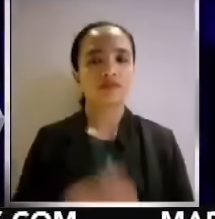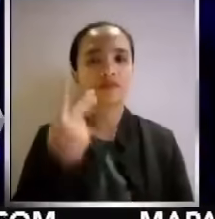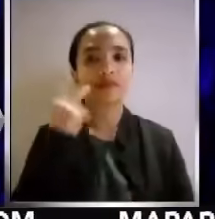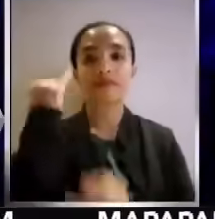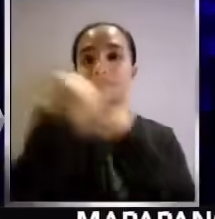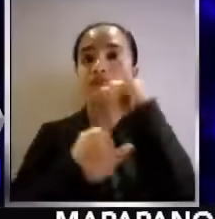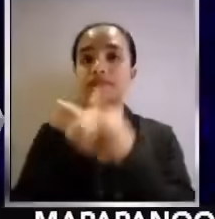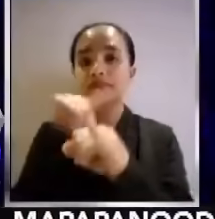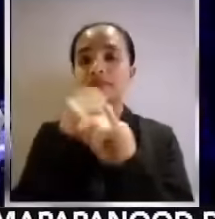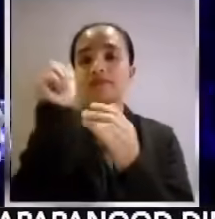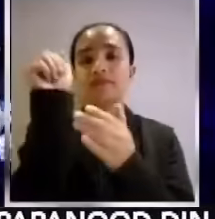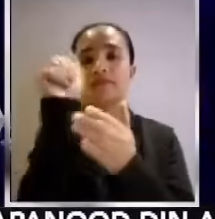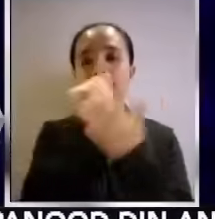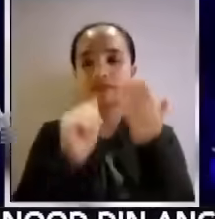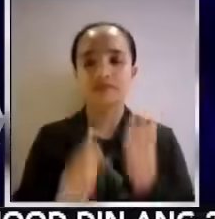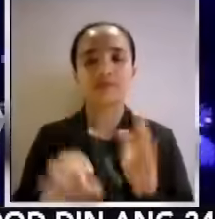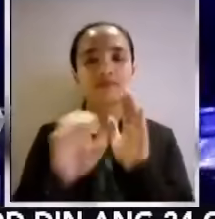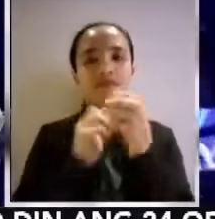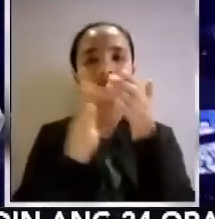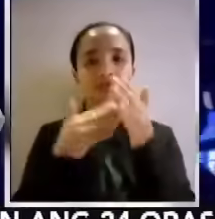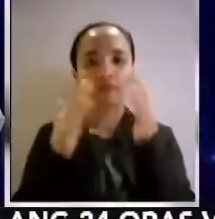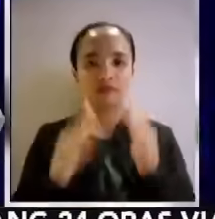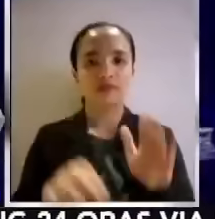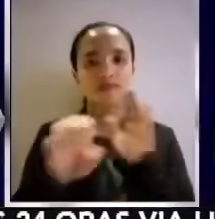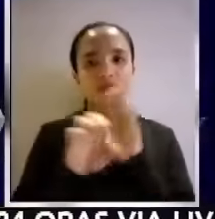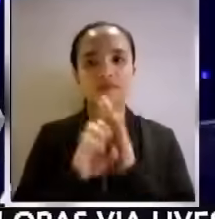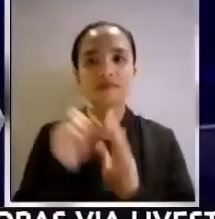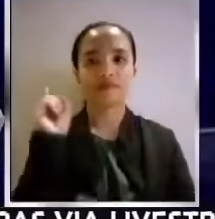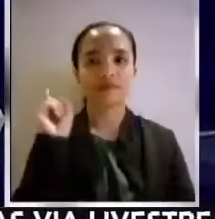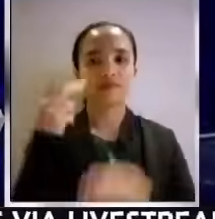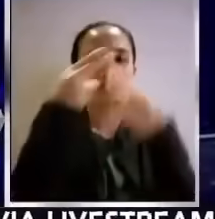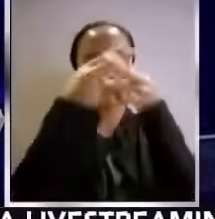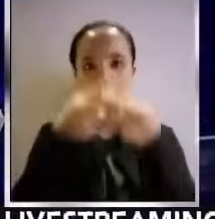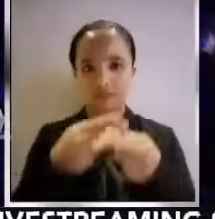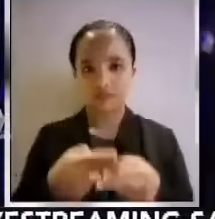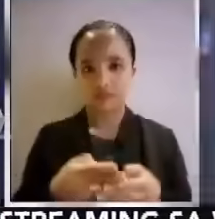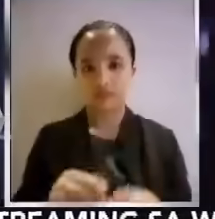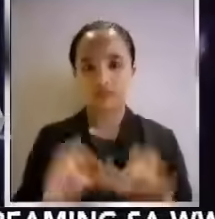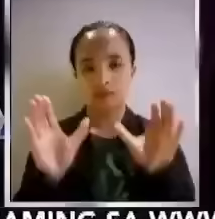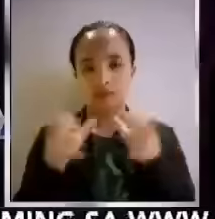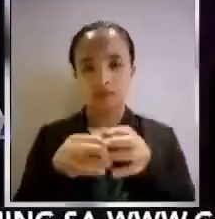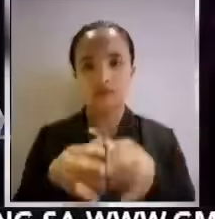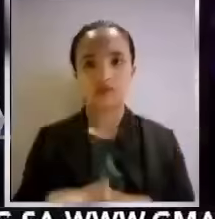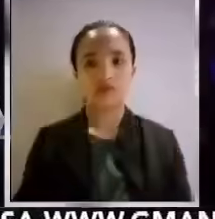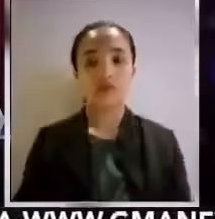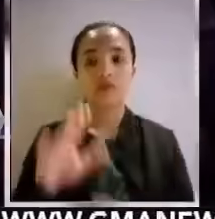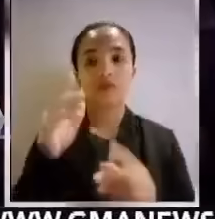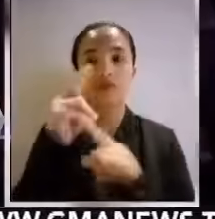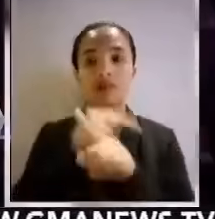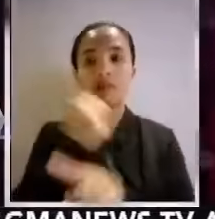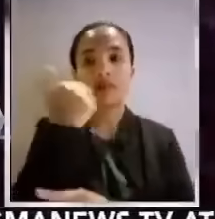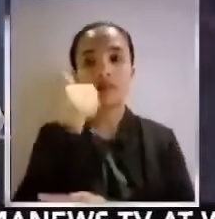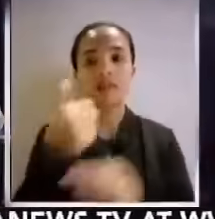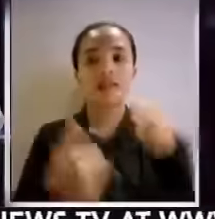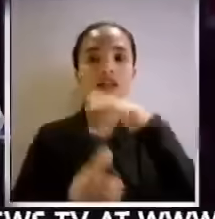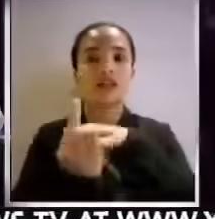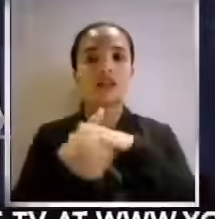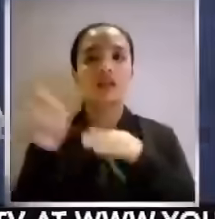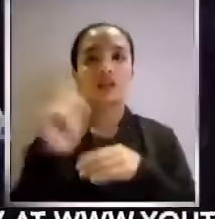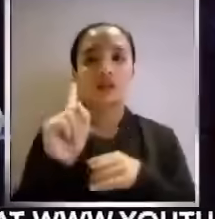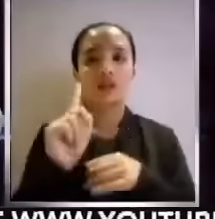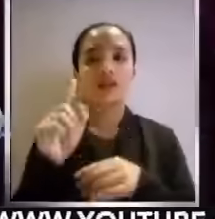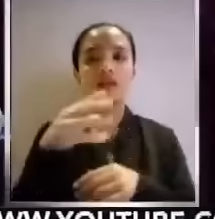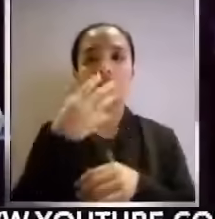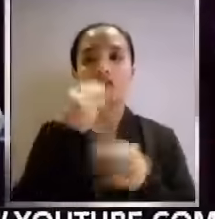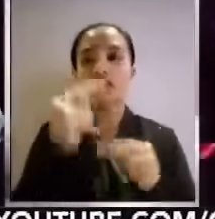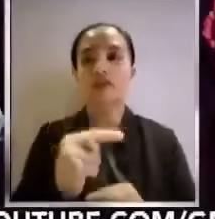artists tulad din na Taylor Swift, Sam Smith at Carly Rae Jepsen. Sa November 10, ilalabas ang official list of nominees sa